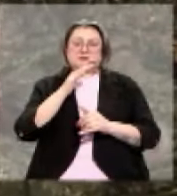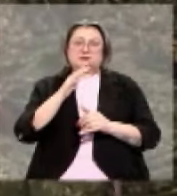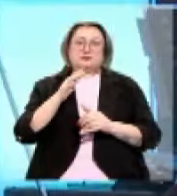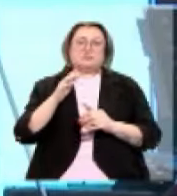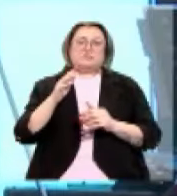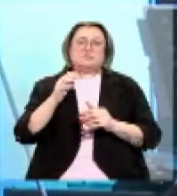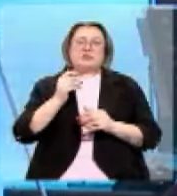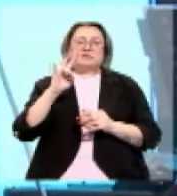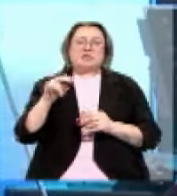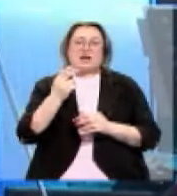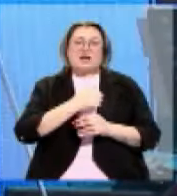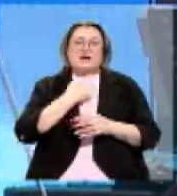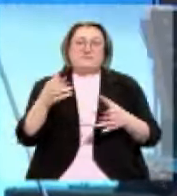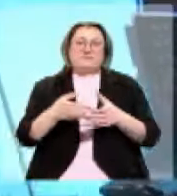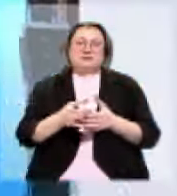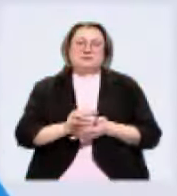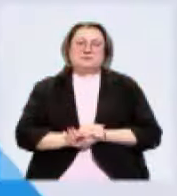әскерилер марапатталды.